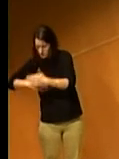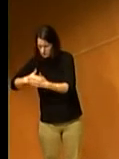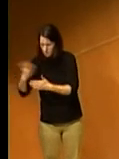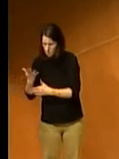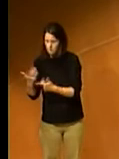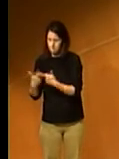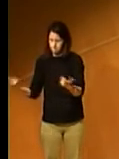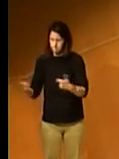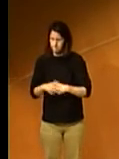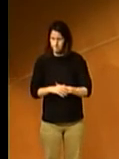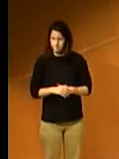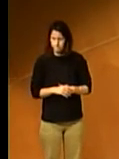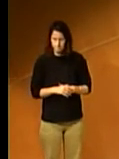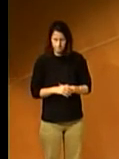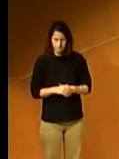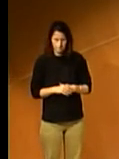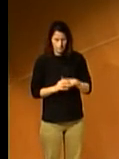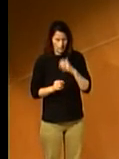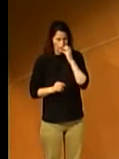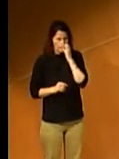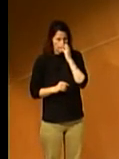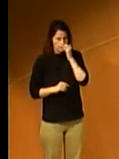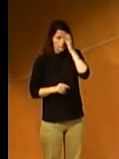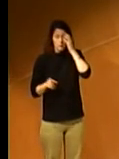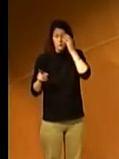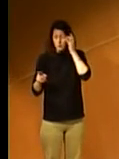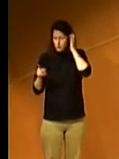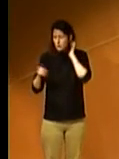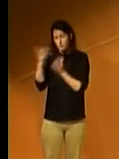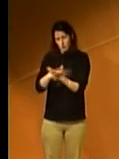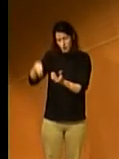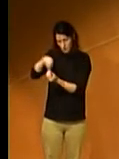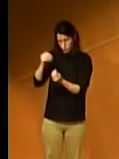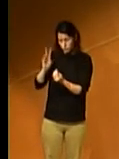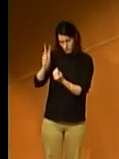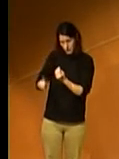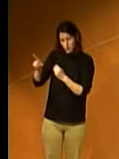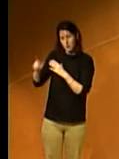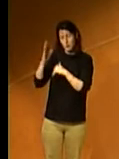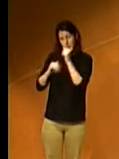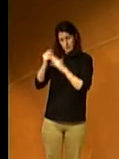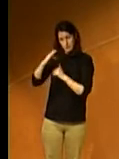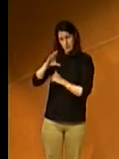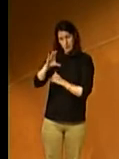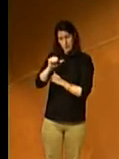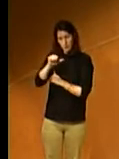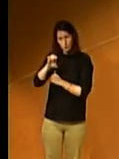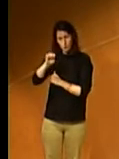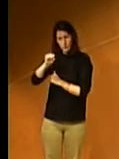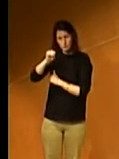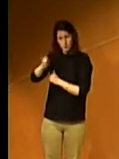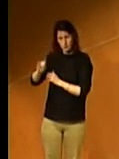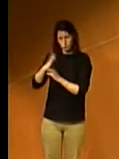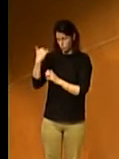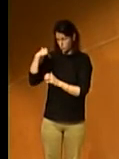Voilà. Et donc je précise que vous travaillez depuis une dizaine d'années en tant qu'AESH dans des